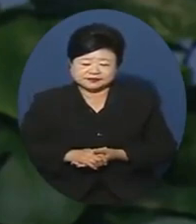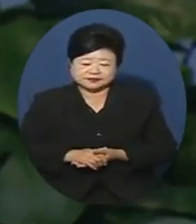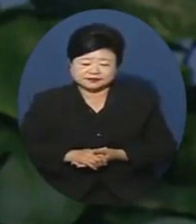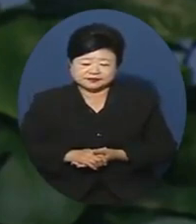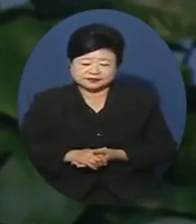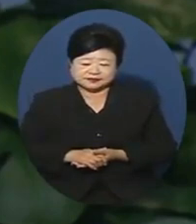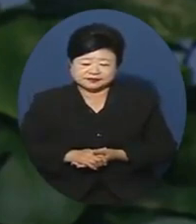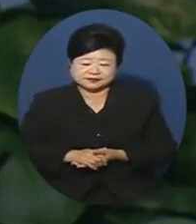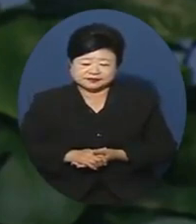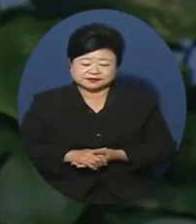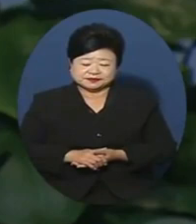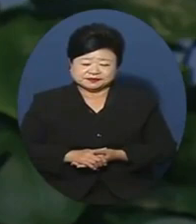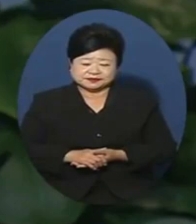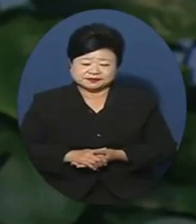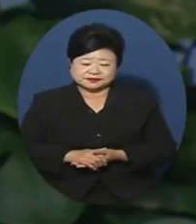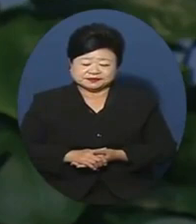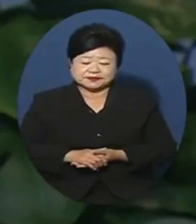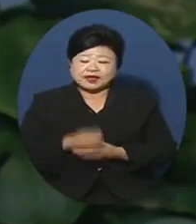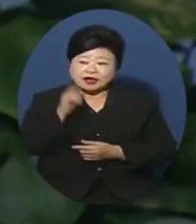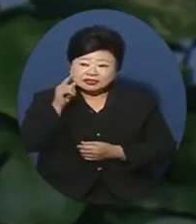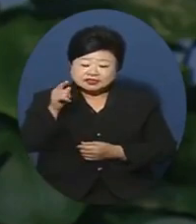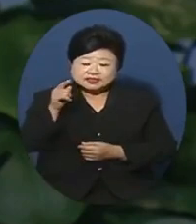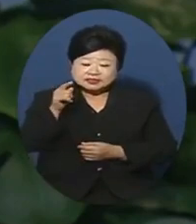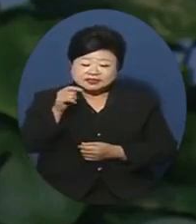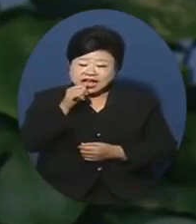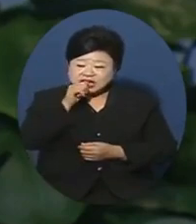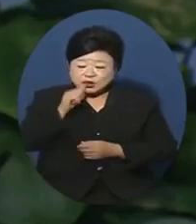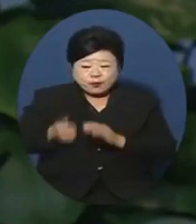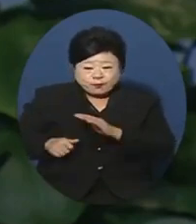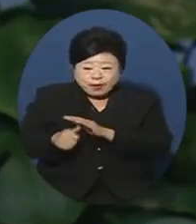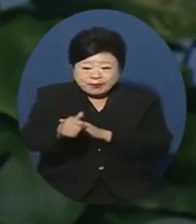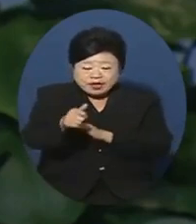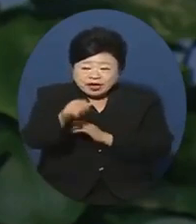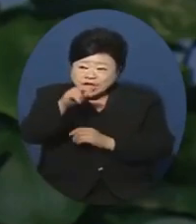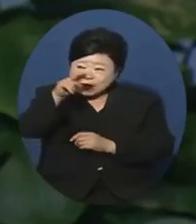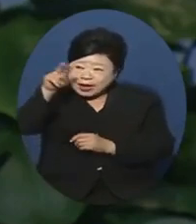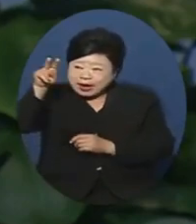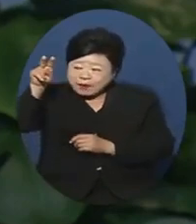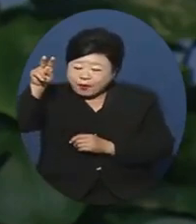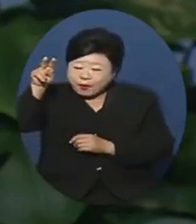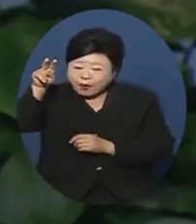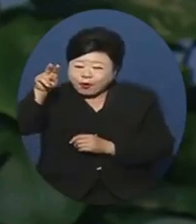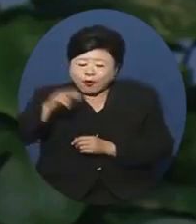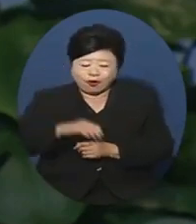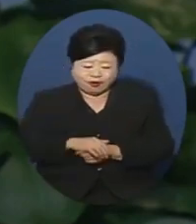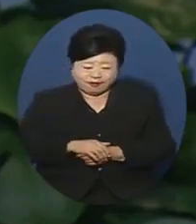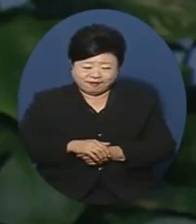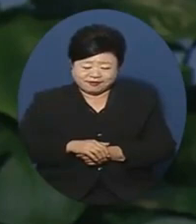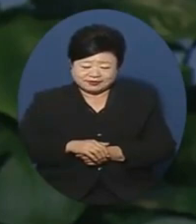그리고 그 뱀의 역사가